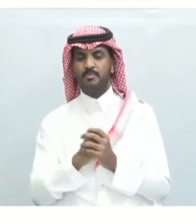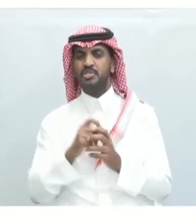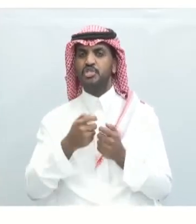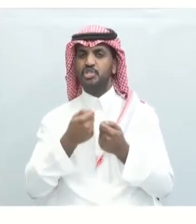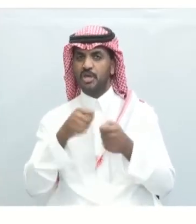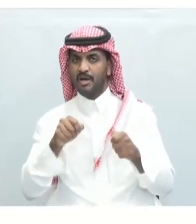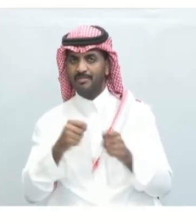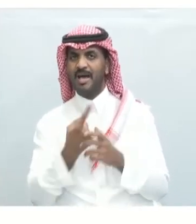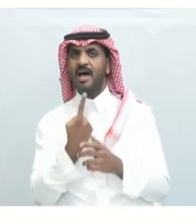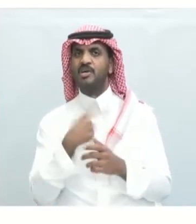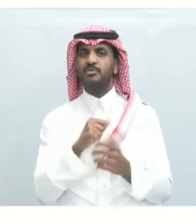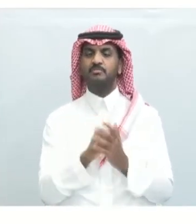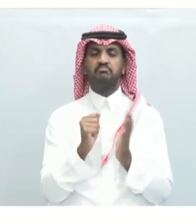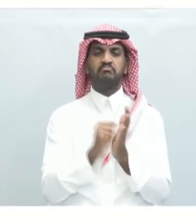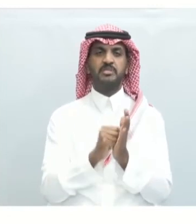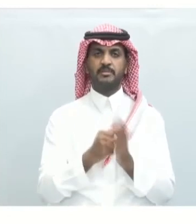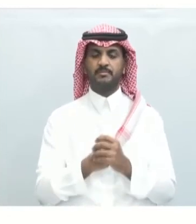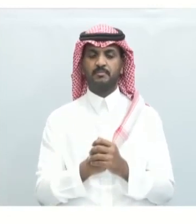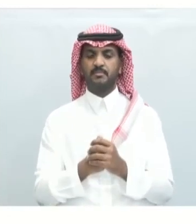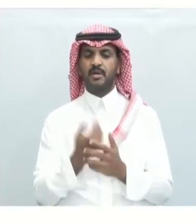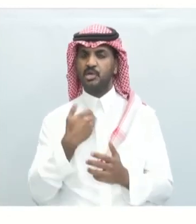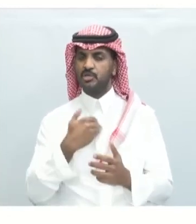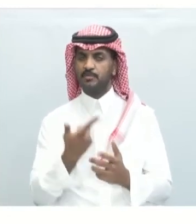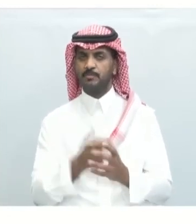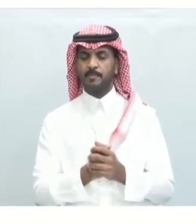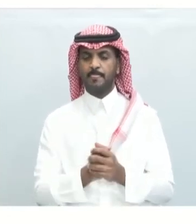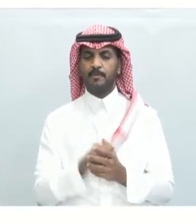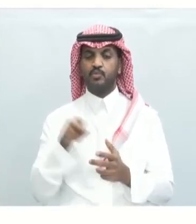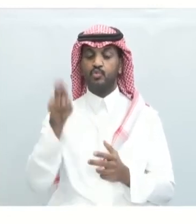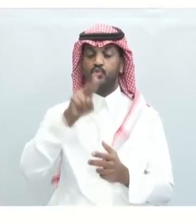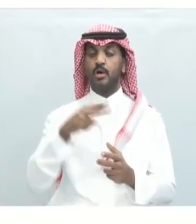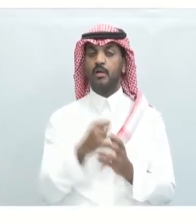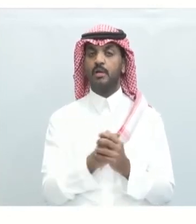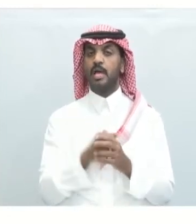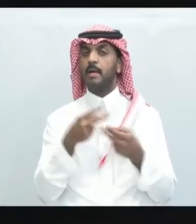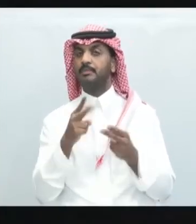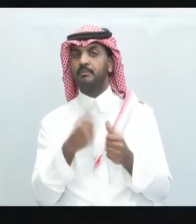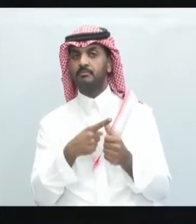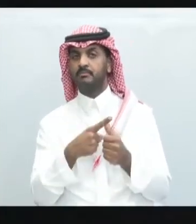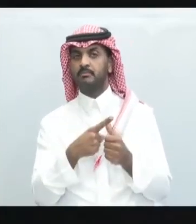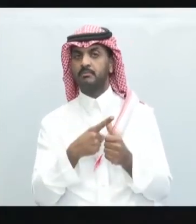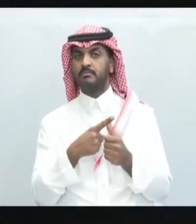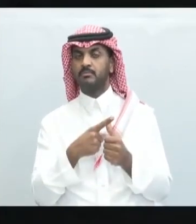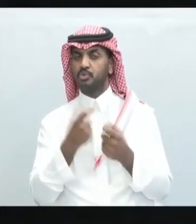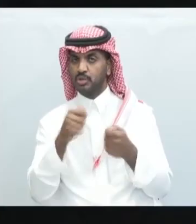اجابه طلب الوالده في شراء حاجات المنزل السؤال ما هو الذي يبدا به